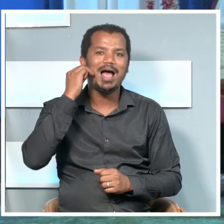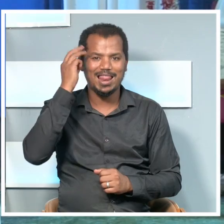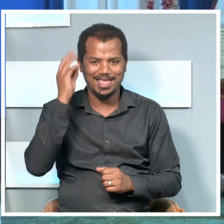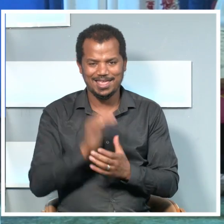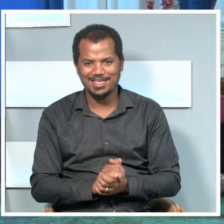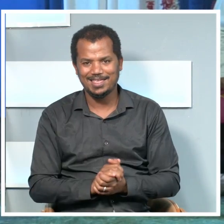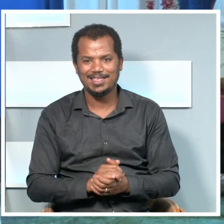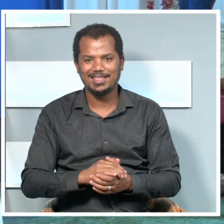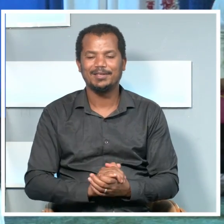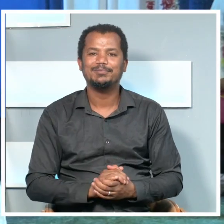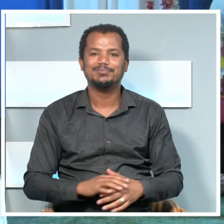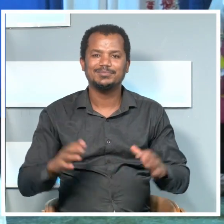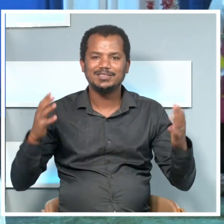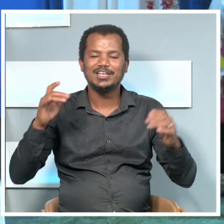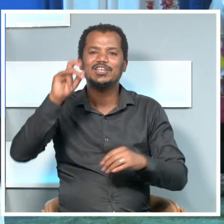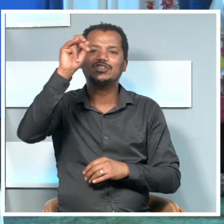ሶማሌ